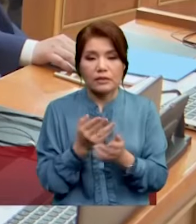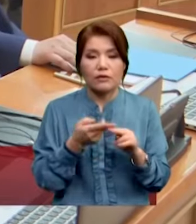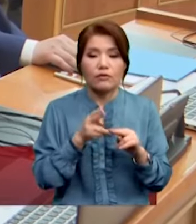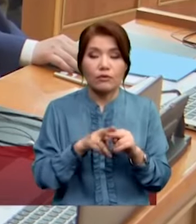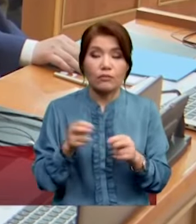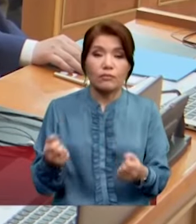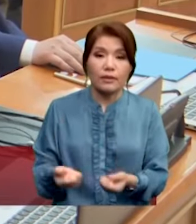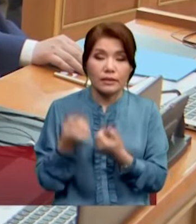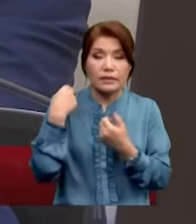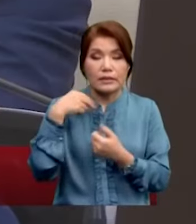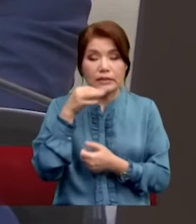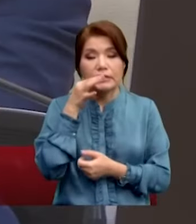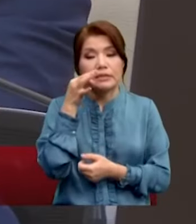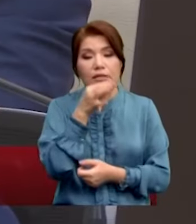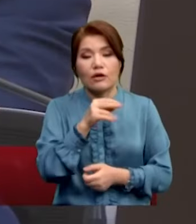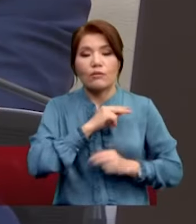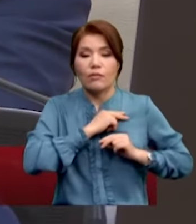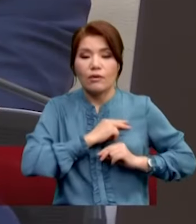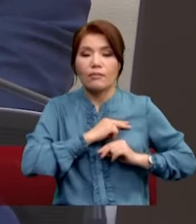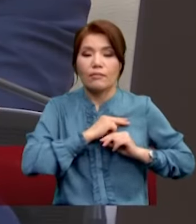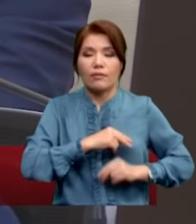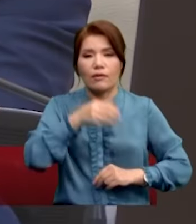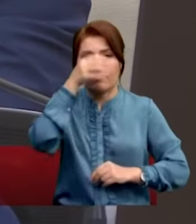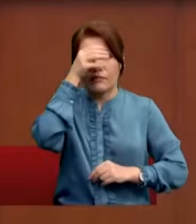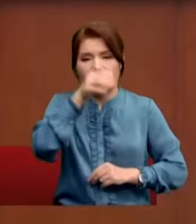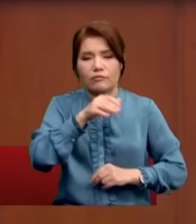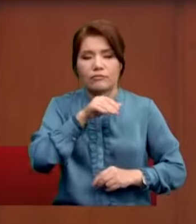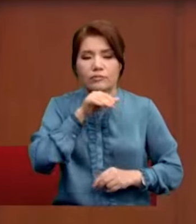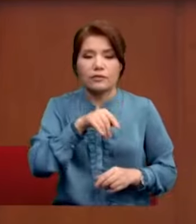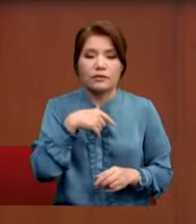кандидатуру Бектенова, указал на его трудолюбие и